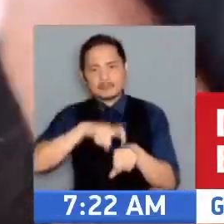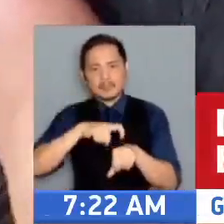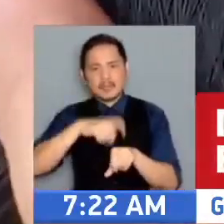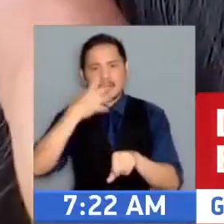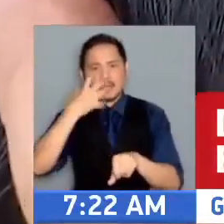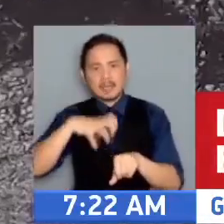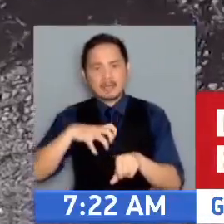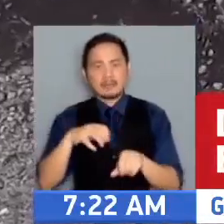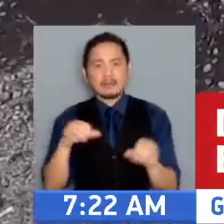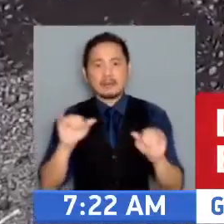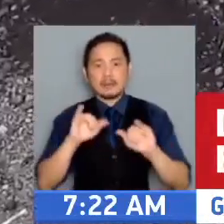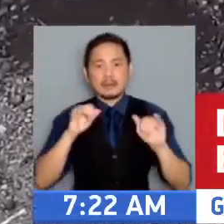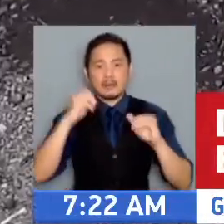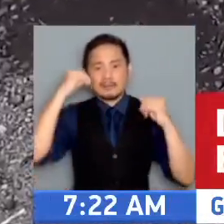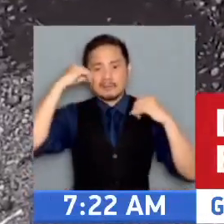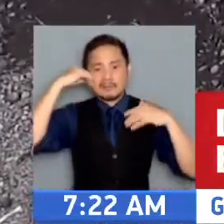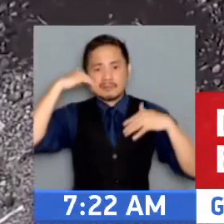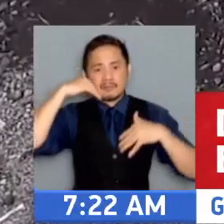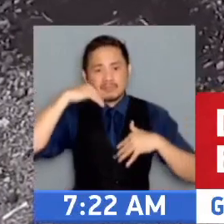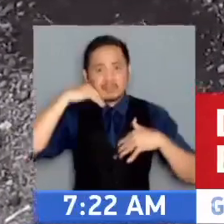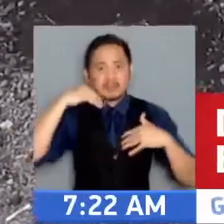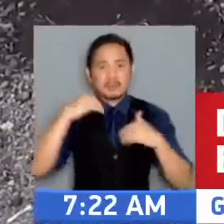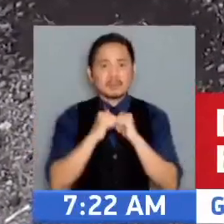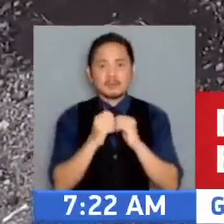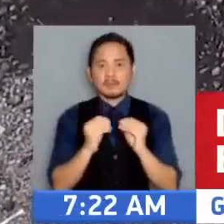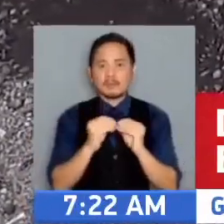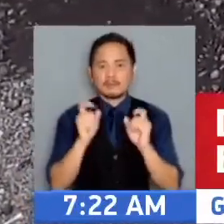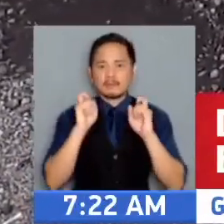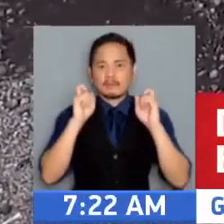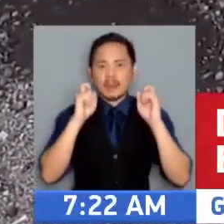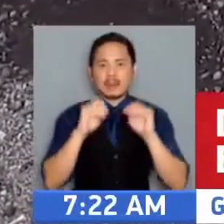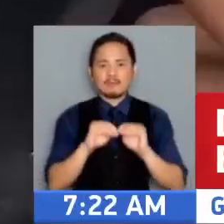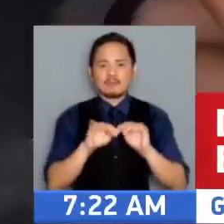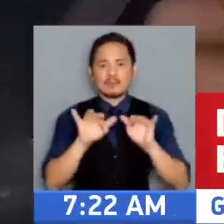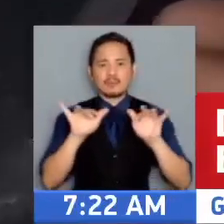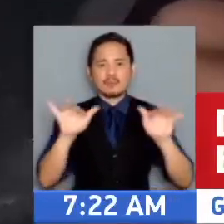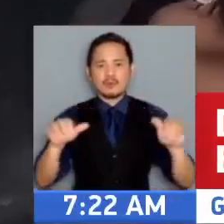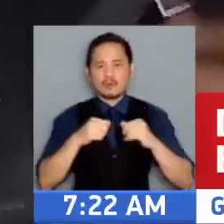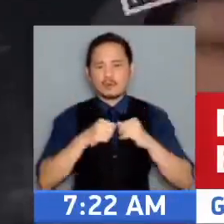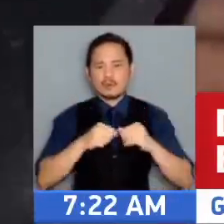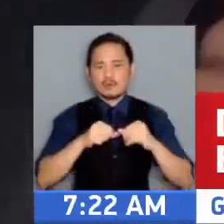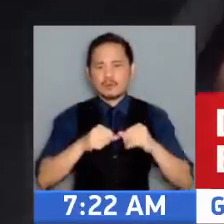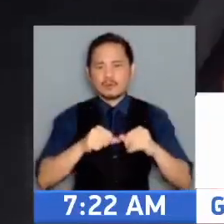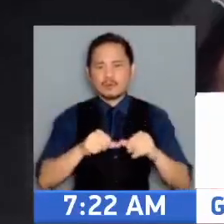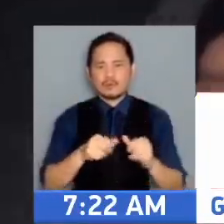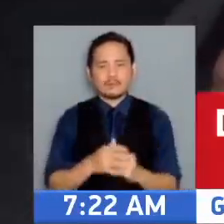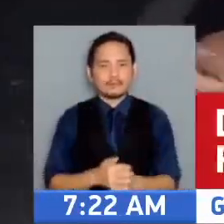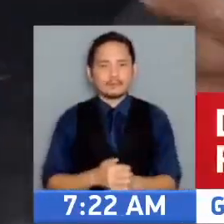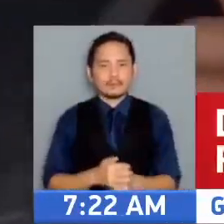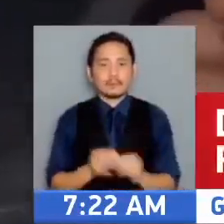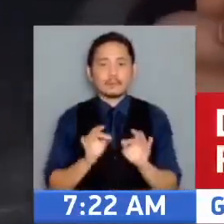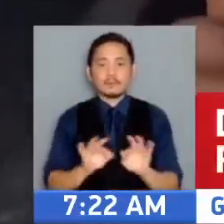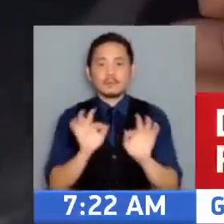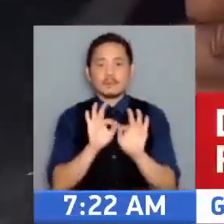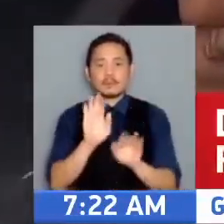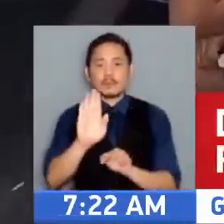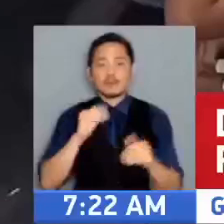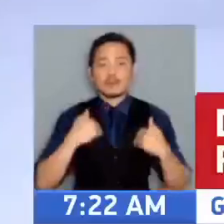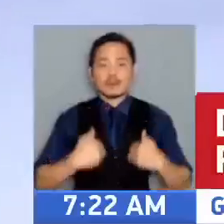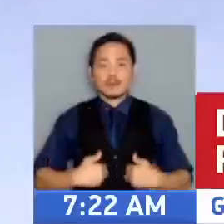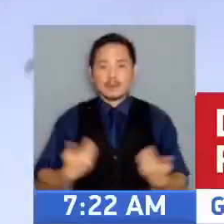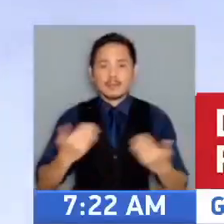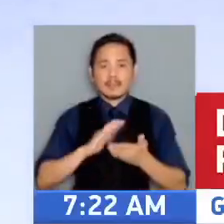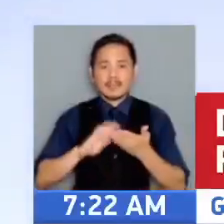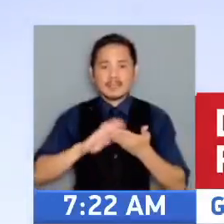mabilis din ang pagdami ng mga kuto. Payan ayan siya, siguruhin palaging malinis ang katawan. Iwasan din manghiram ng mga personal na